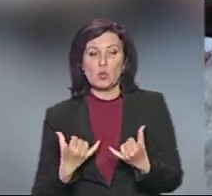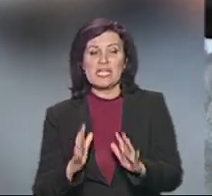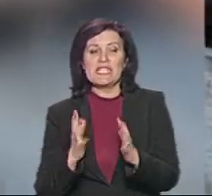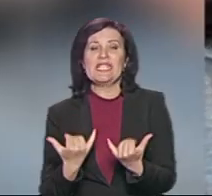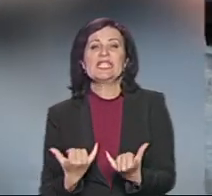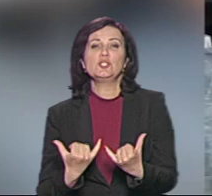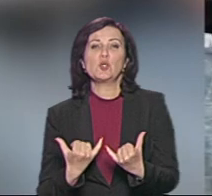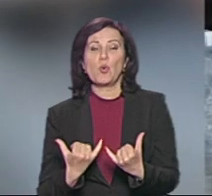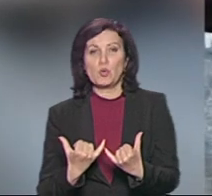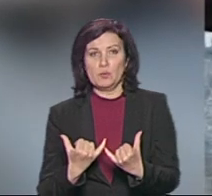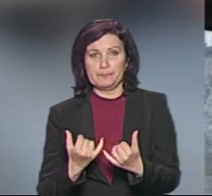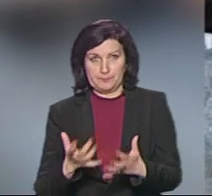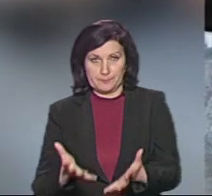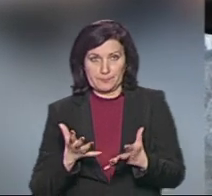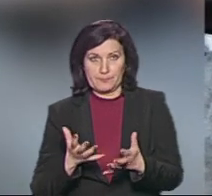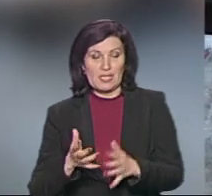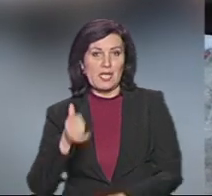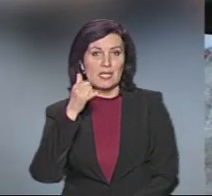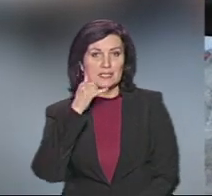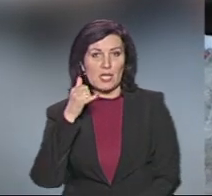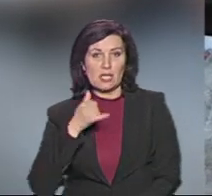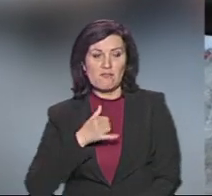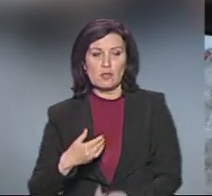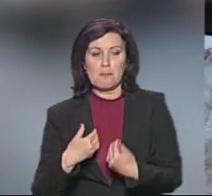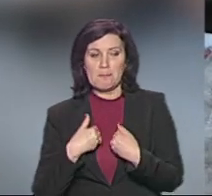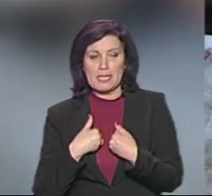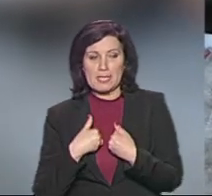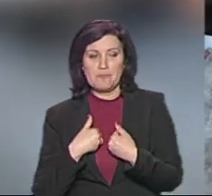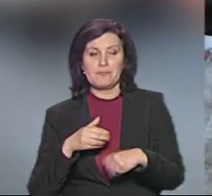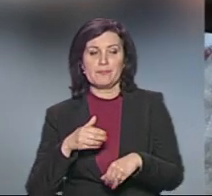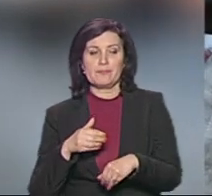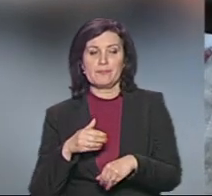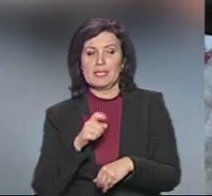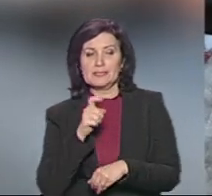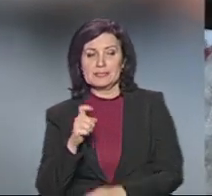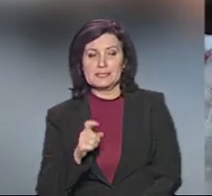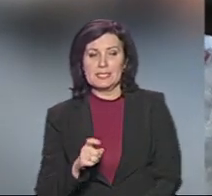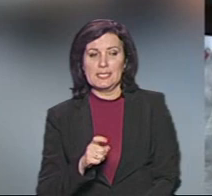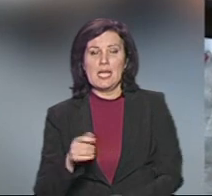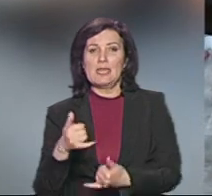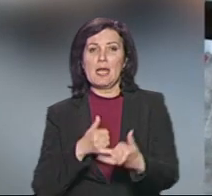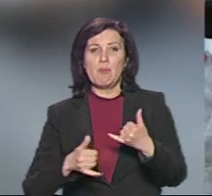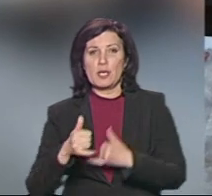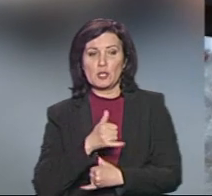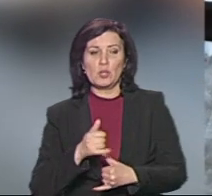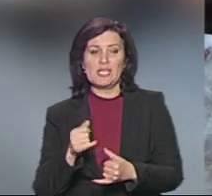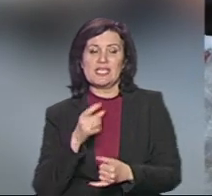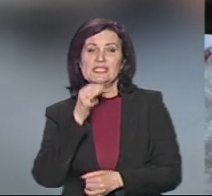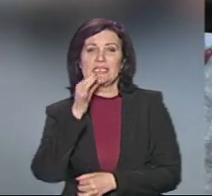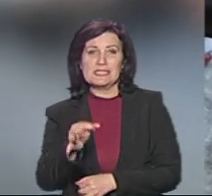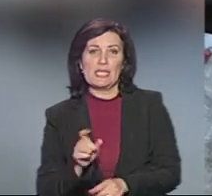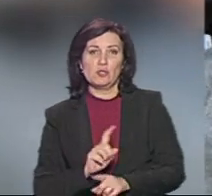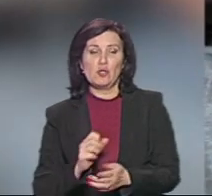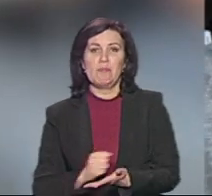тільки сьогодні, уявіть, зателефонували мені з лабораторії і типу сказали,